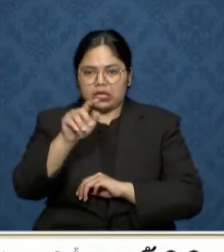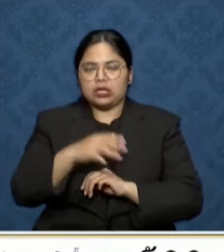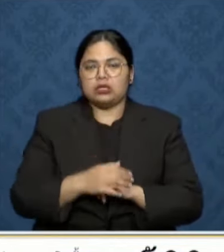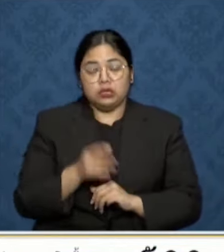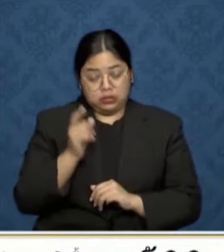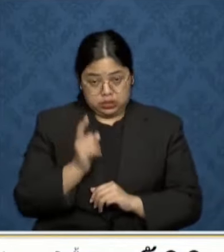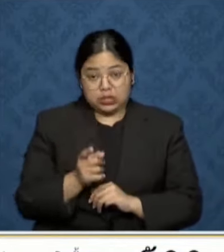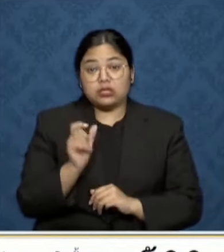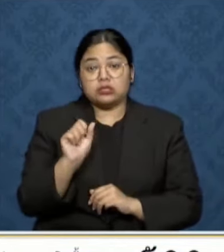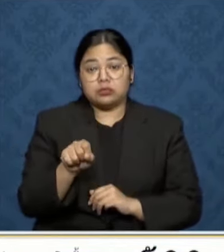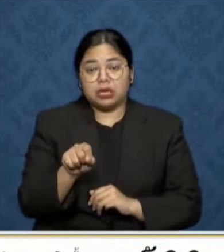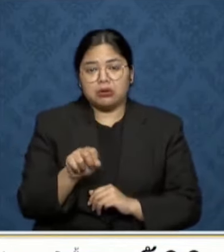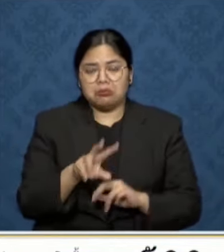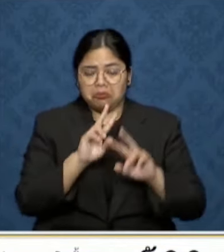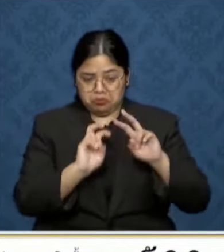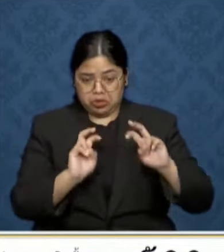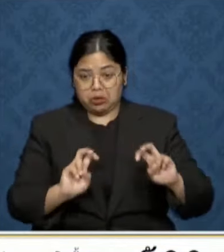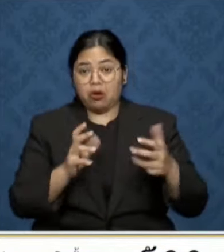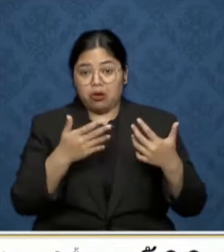นนี้ดูลผดนิจแทบ honestly